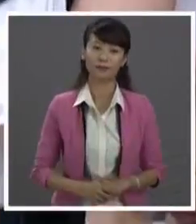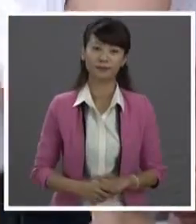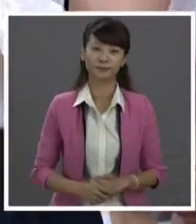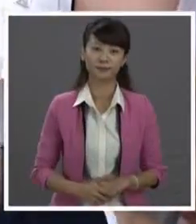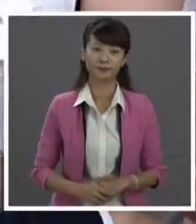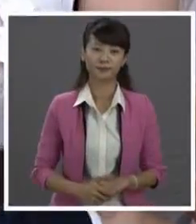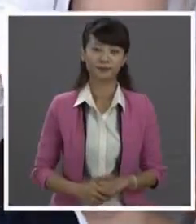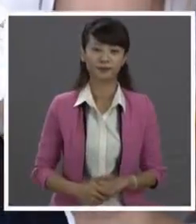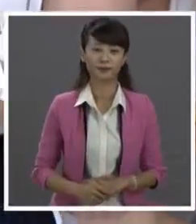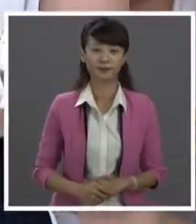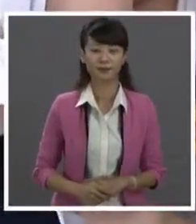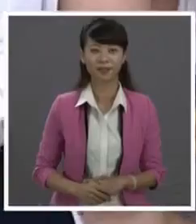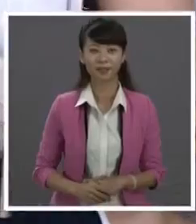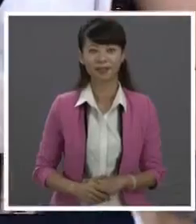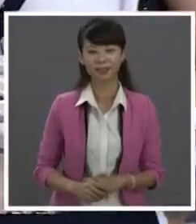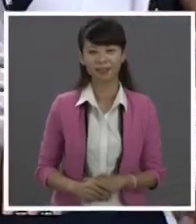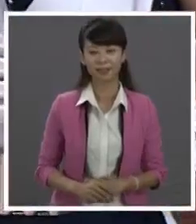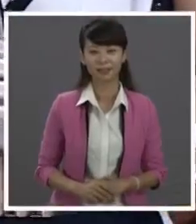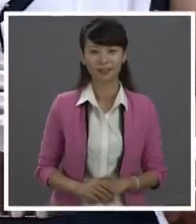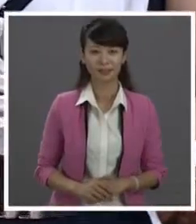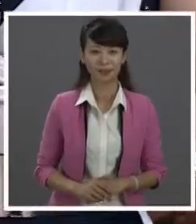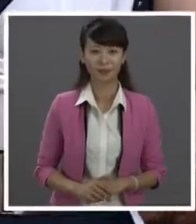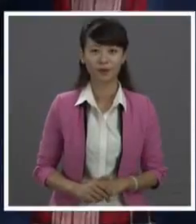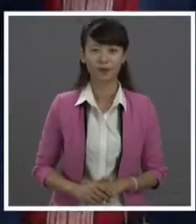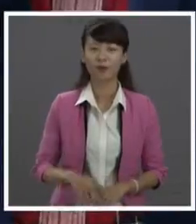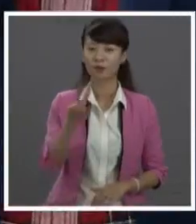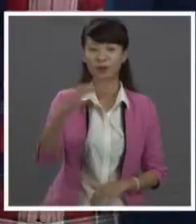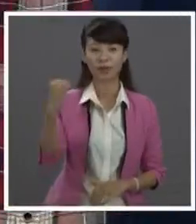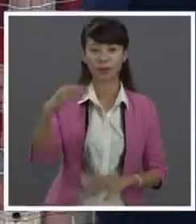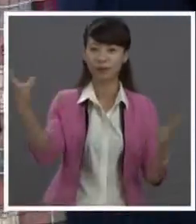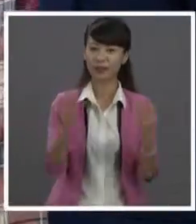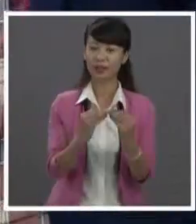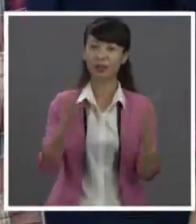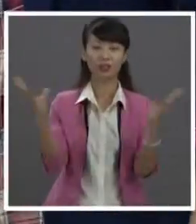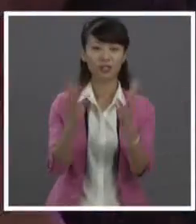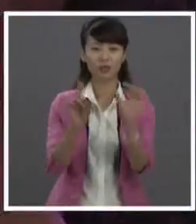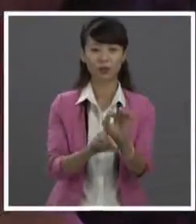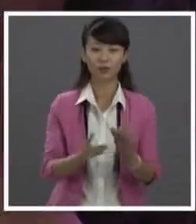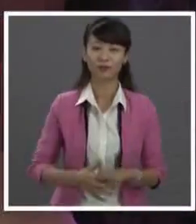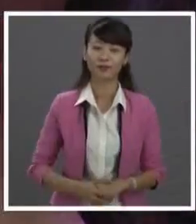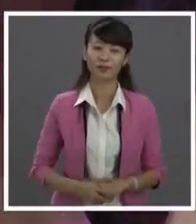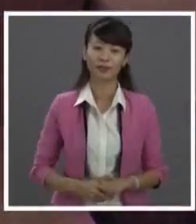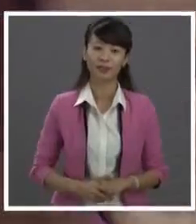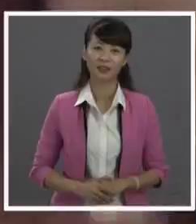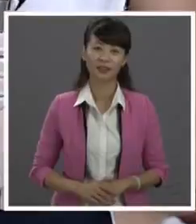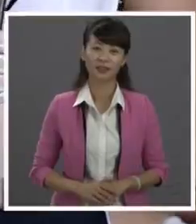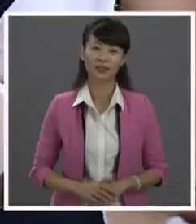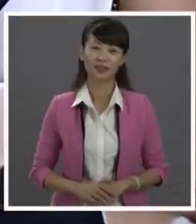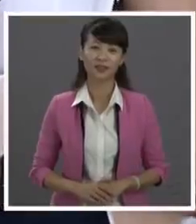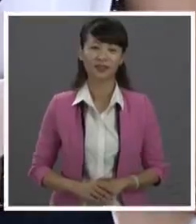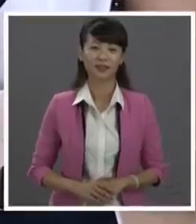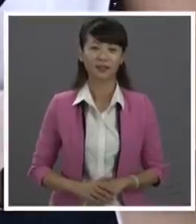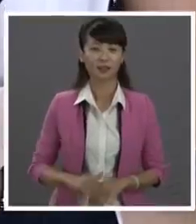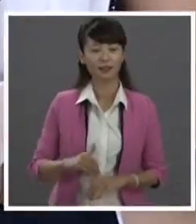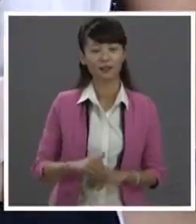合的一打呢，就会有那种效果。 哎，我没有想到老师在未童之后会出现这样的幻觉。还有就是